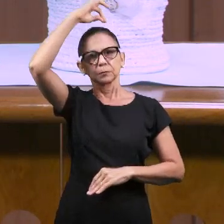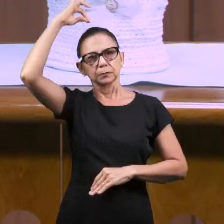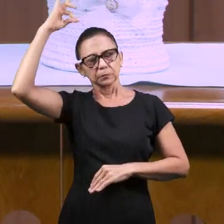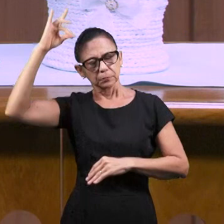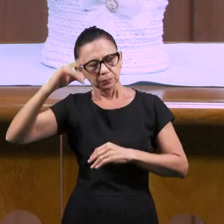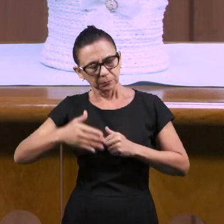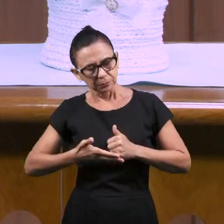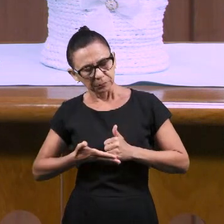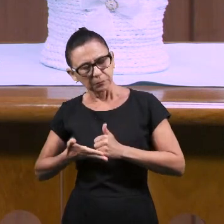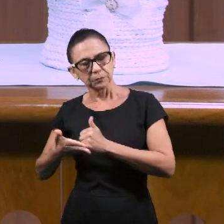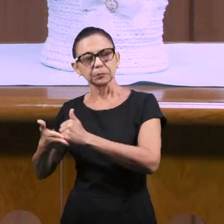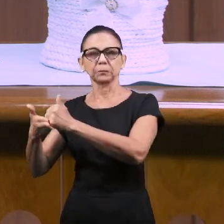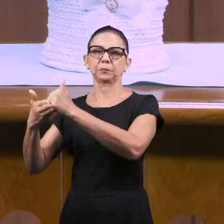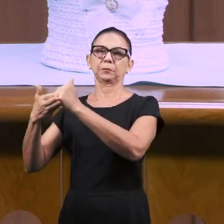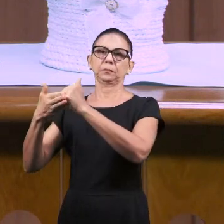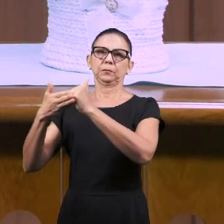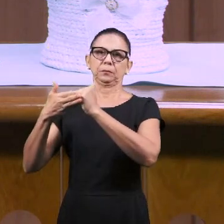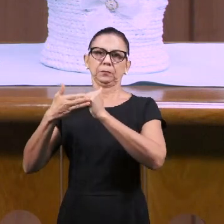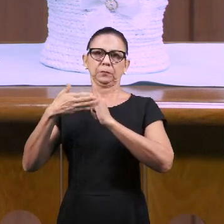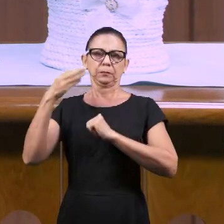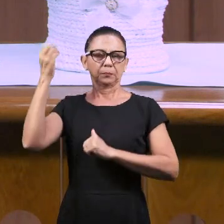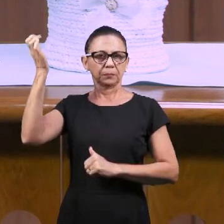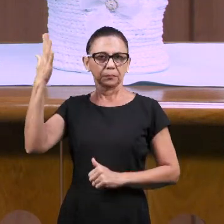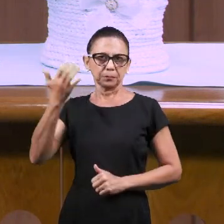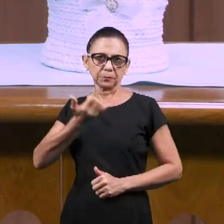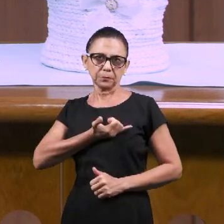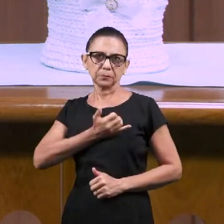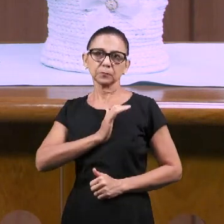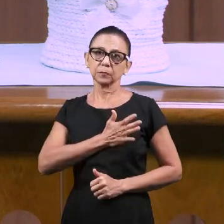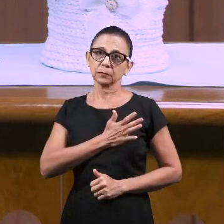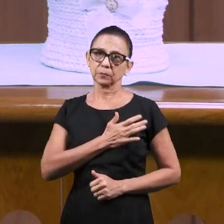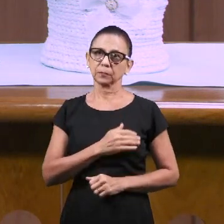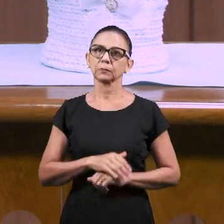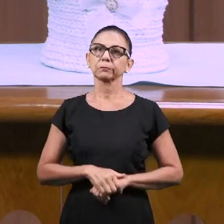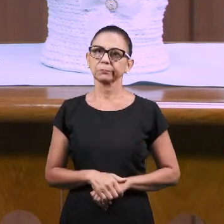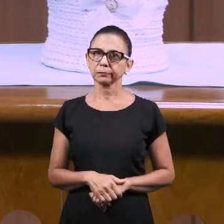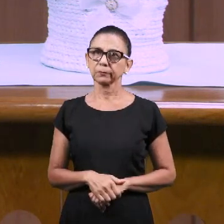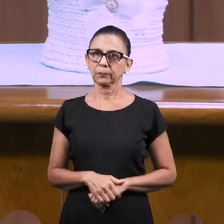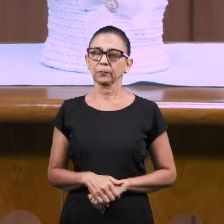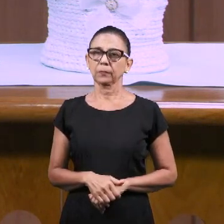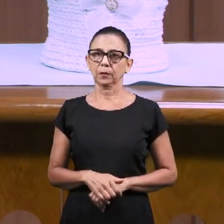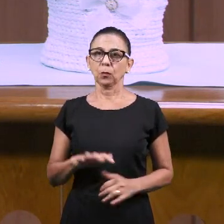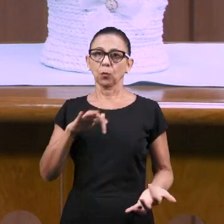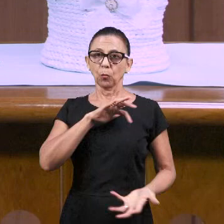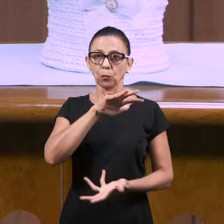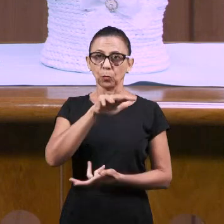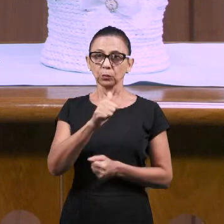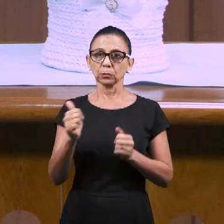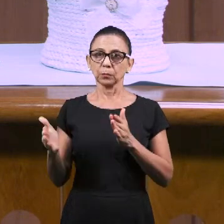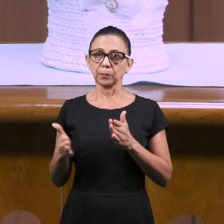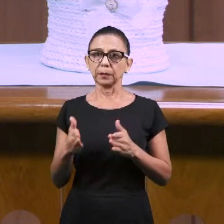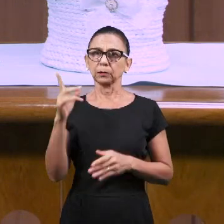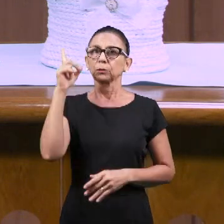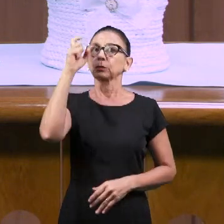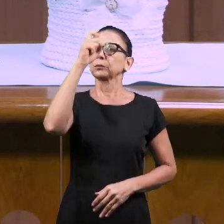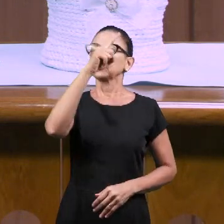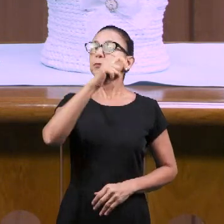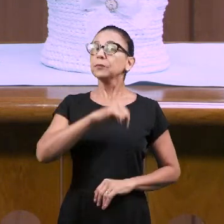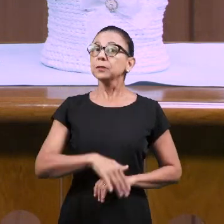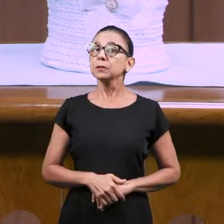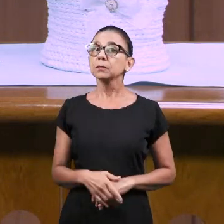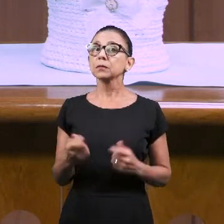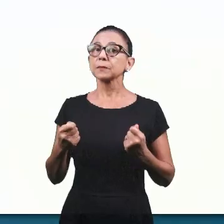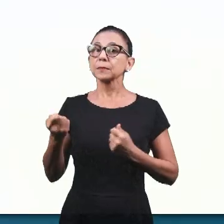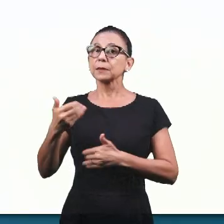Donc, il est nécessaire que le Saint-Esprit dirige votre vie. C'est un monde difficile que nous vivons. Nous allons vaincre. Quelles sont